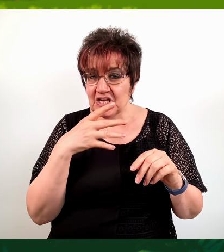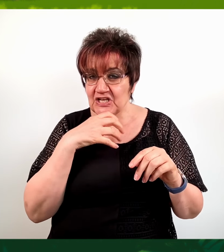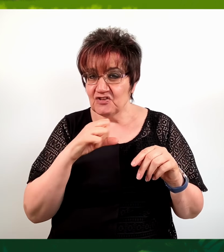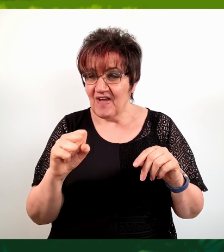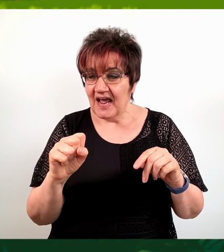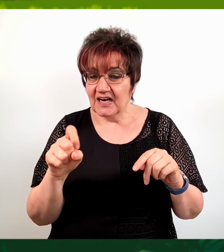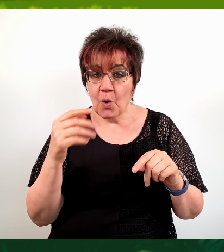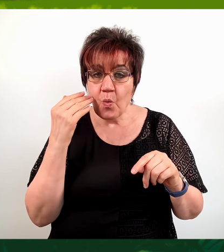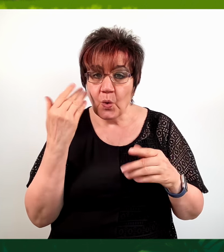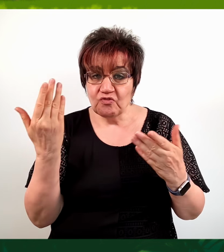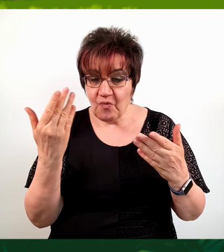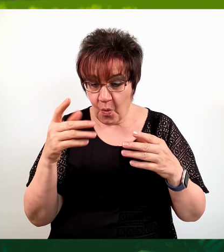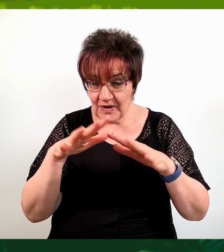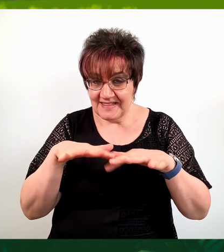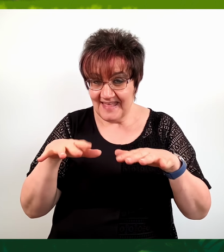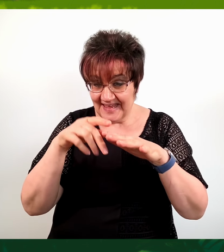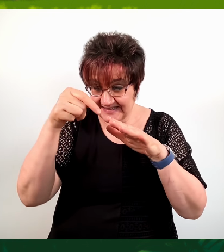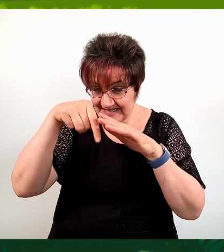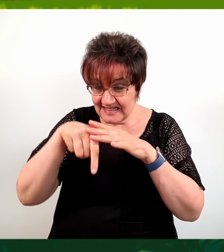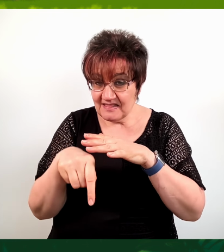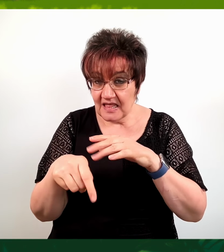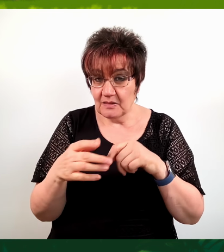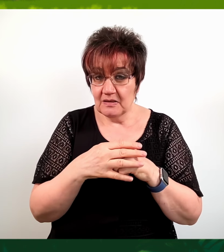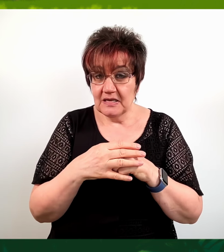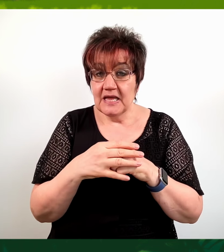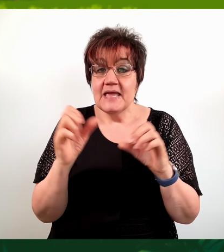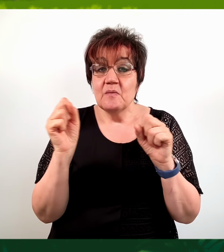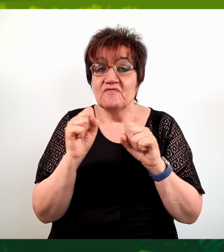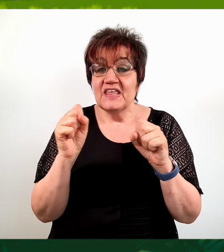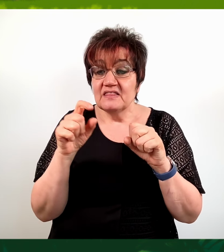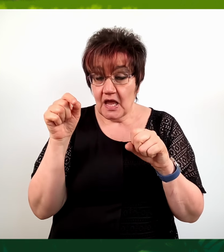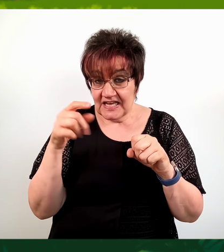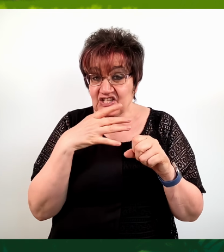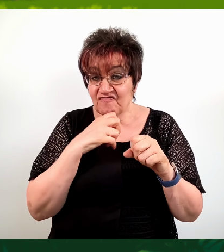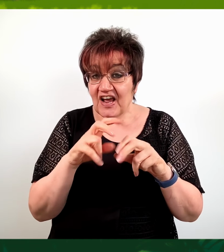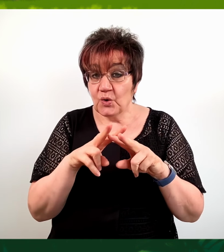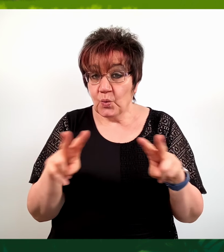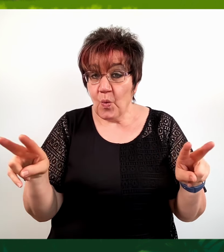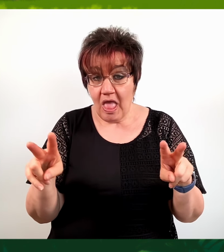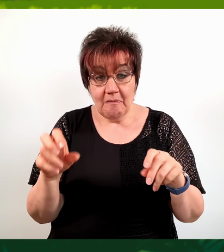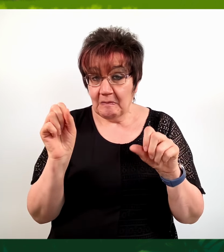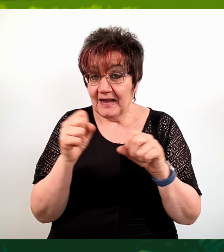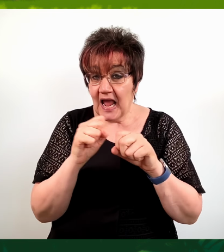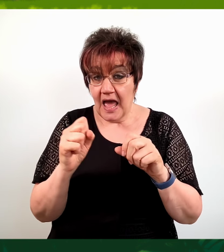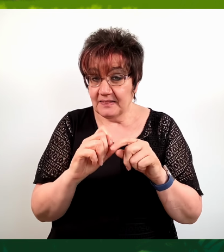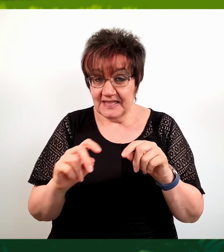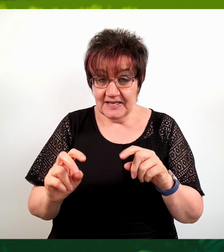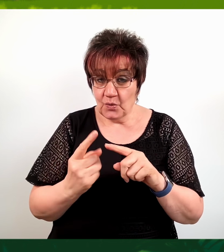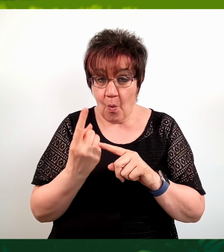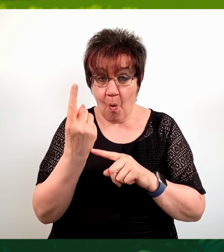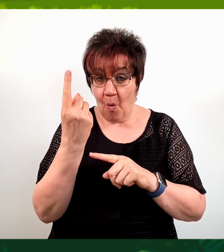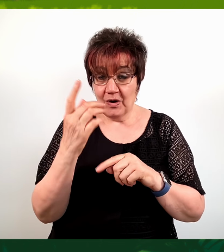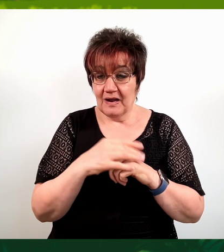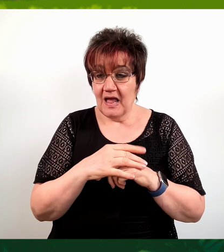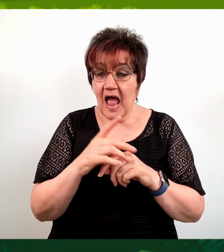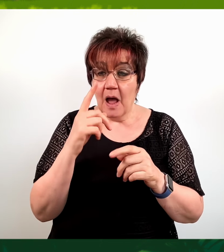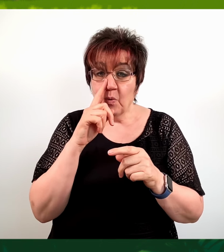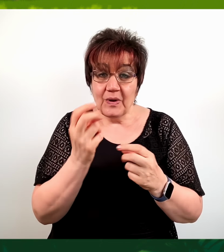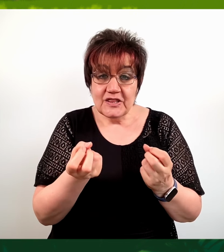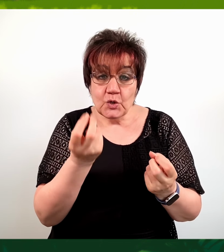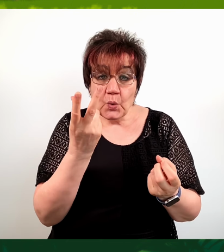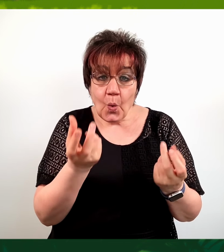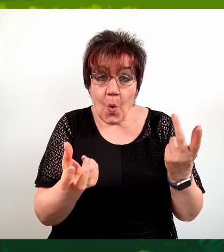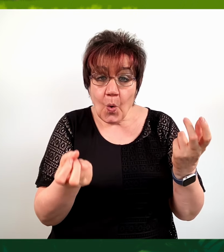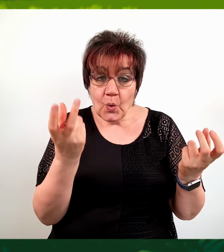wohnt in der Erde und im Winter gibt er Ruhe, weil er sich da nicht durch die Erde graben kann, doch sobald die